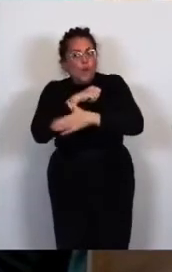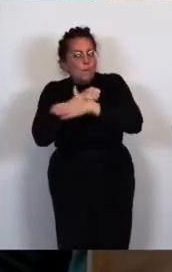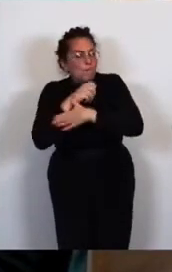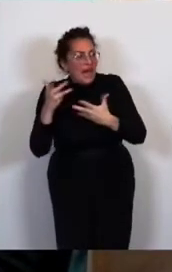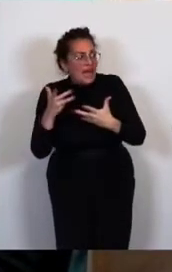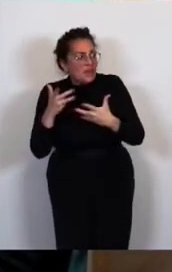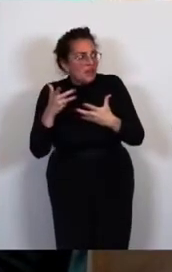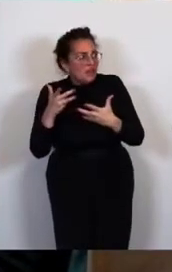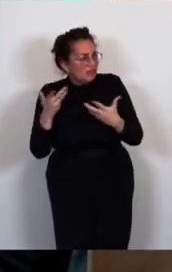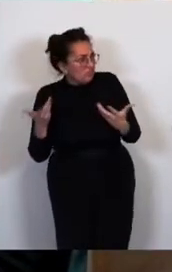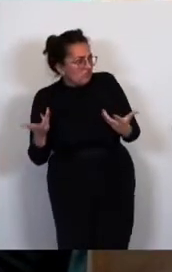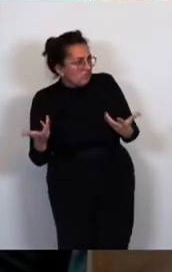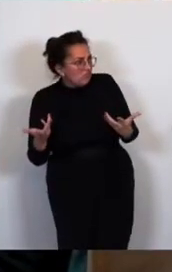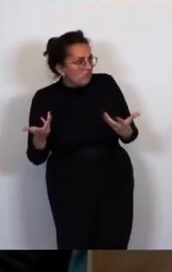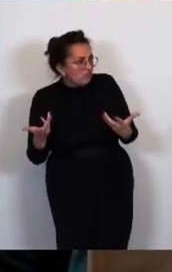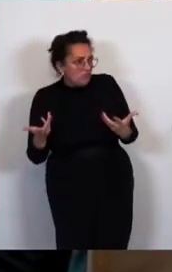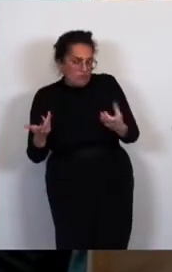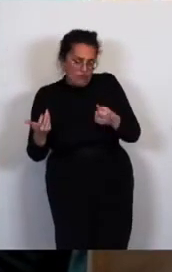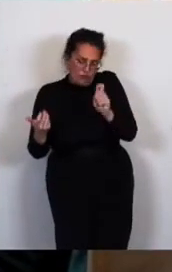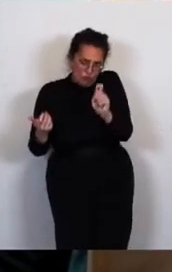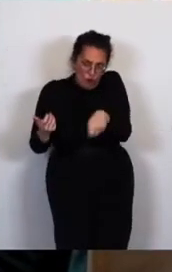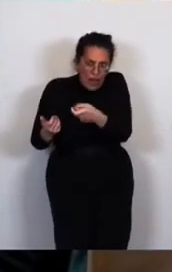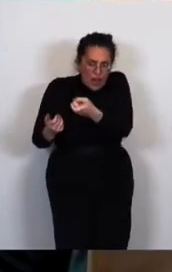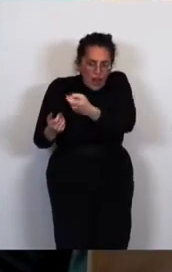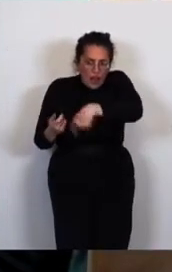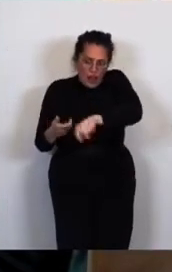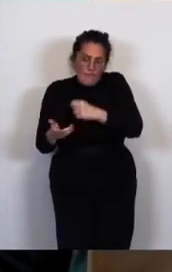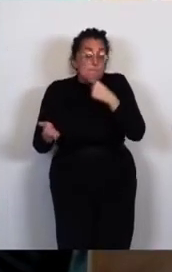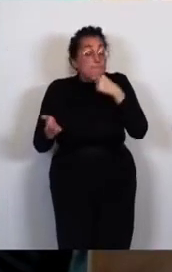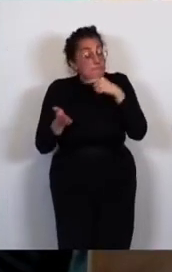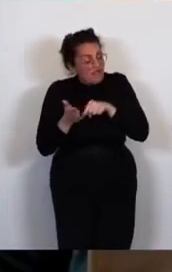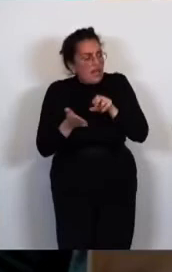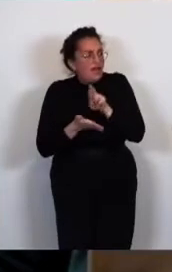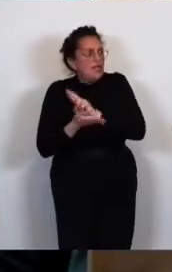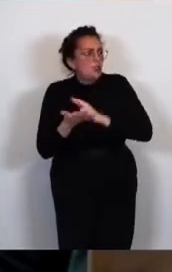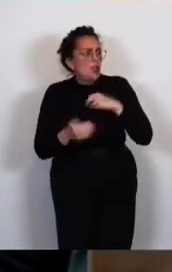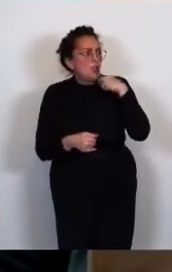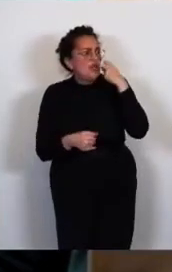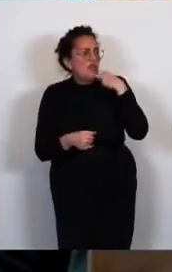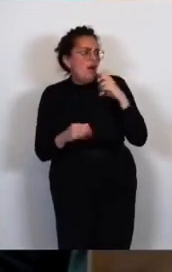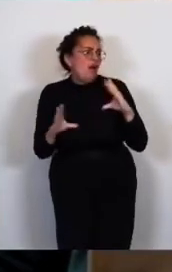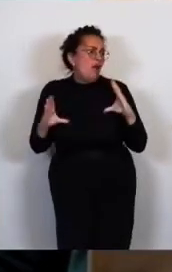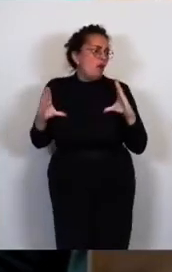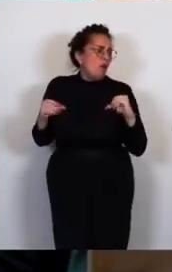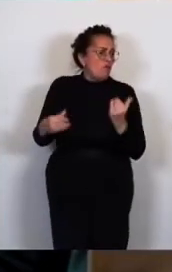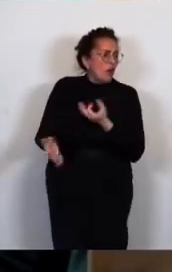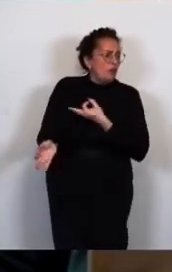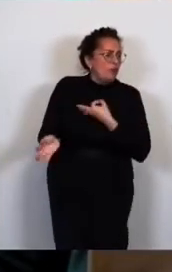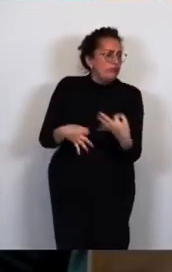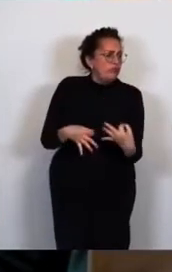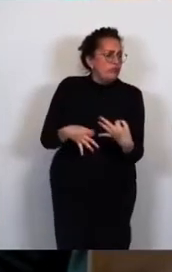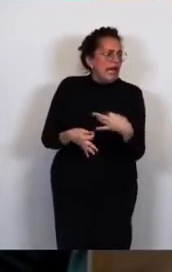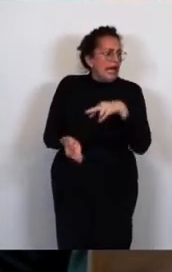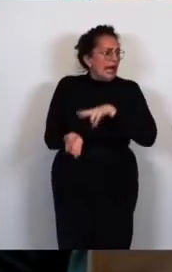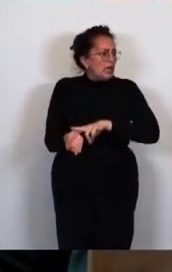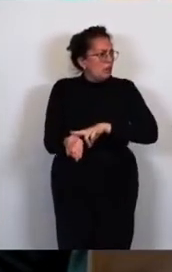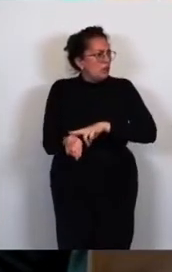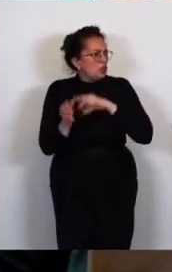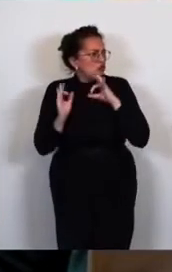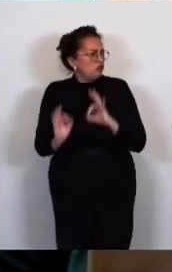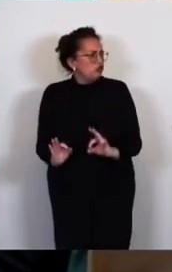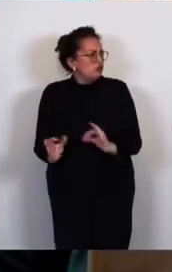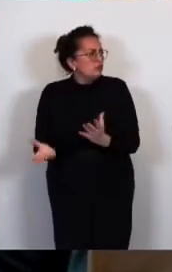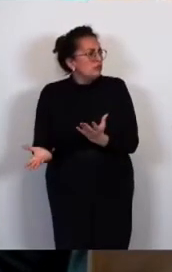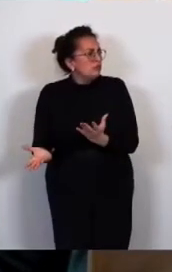derniers réclament à juste titre le retour de trains régionaux réguliers, confortables et cadencés. De plus, réduire